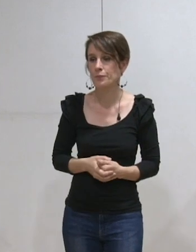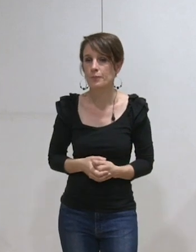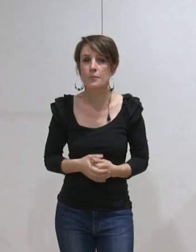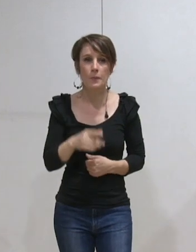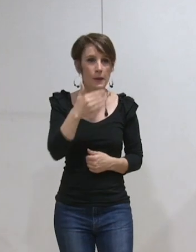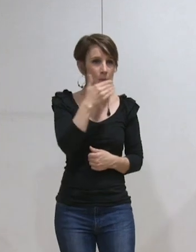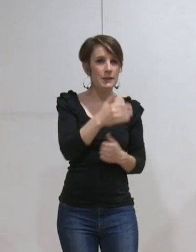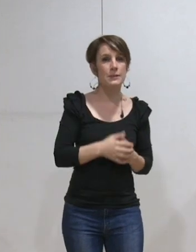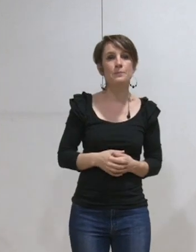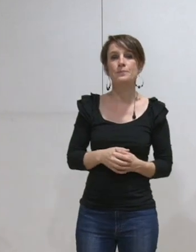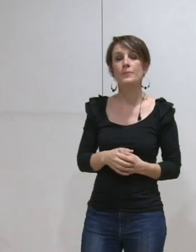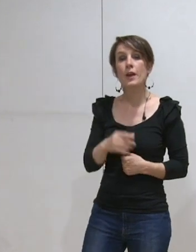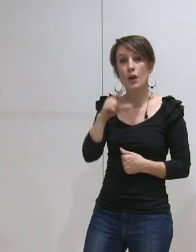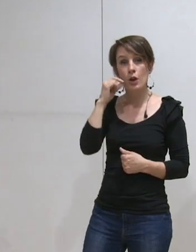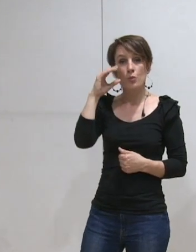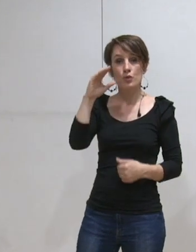chamussi